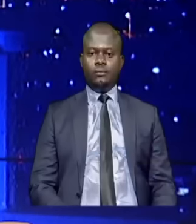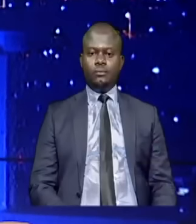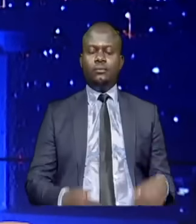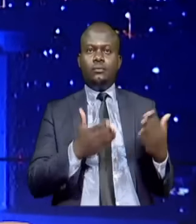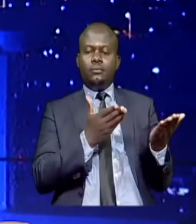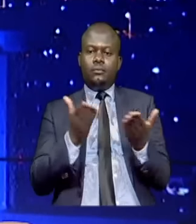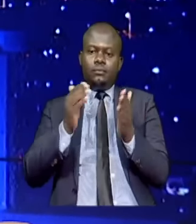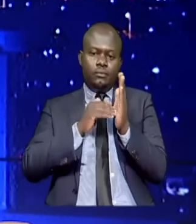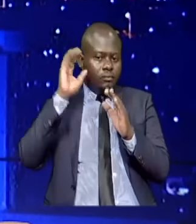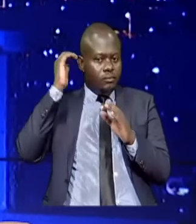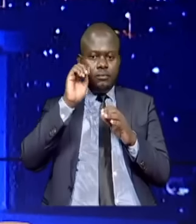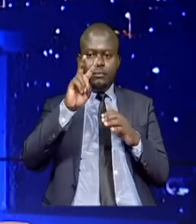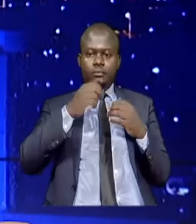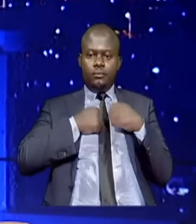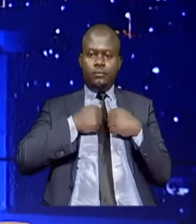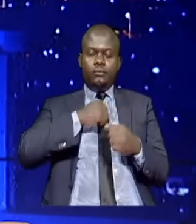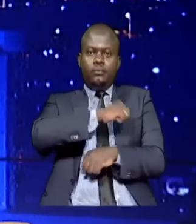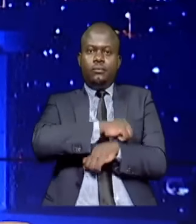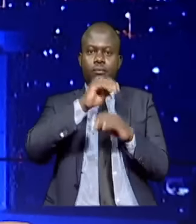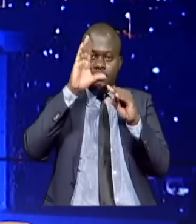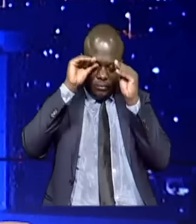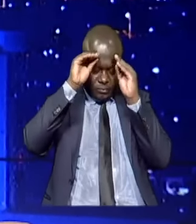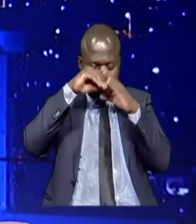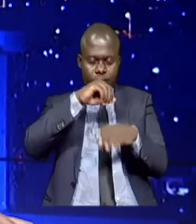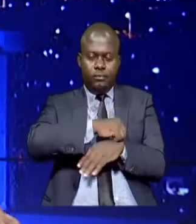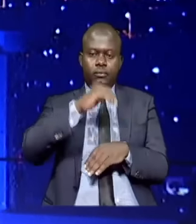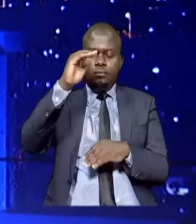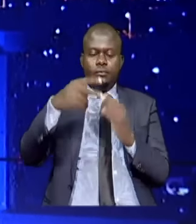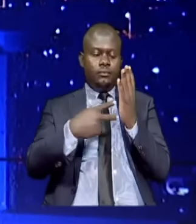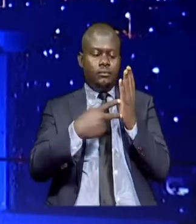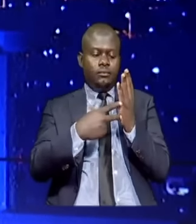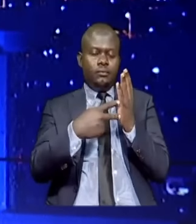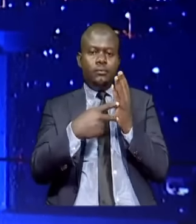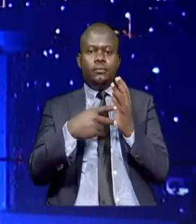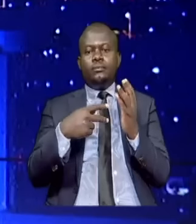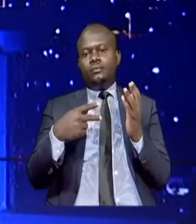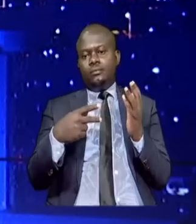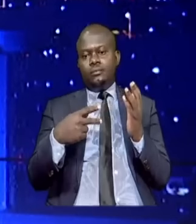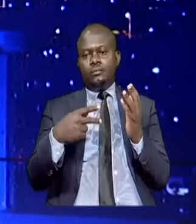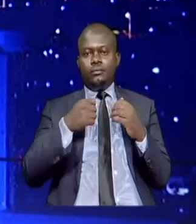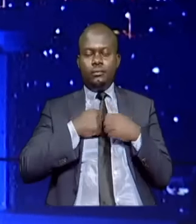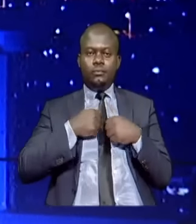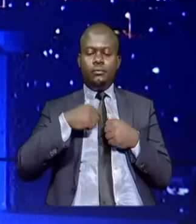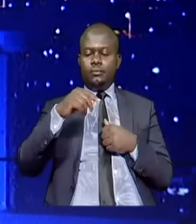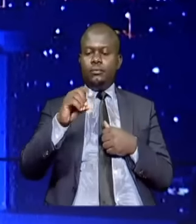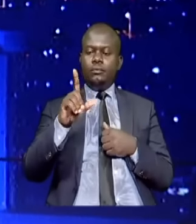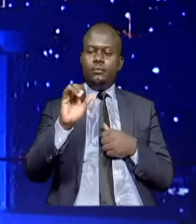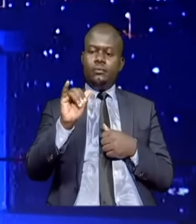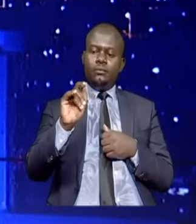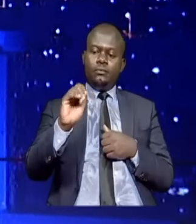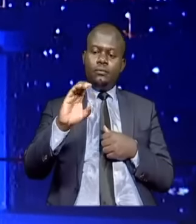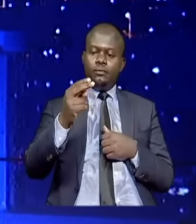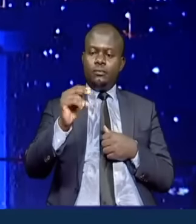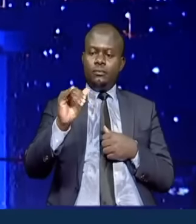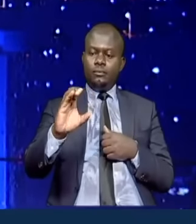Ikazi na nani makuru ya televiziyo Rwanda abanyeshuri biga mu ishuri rikuru ry'imyuga n'ubumenyingiro Rwanda Polytechnic bishimira ko